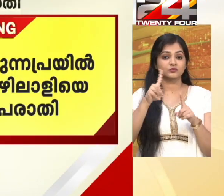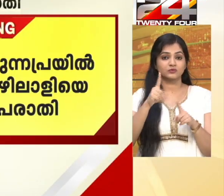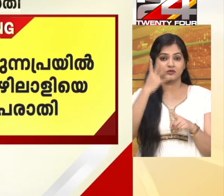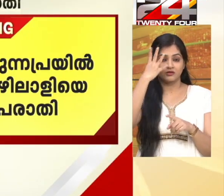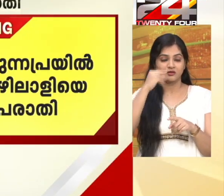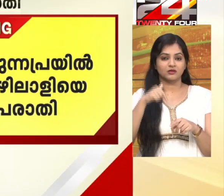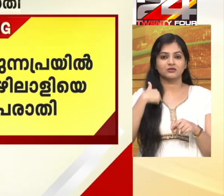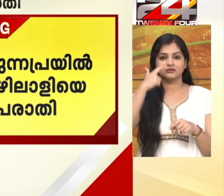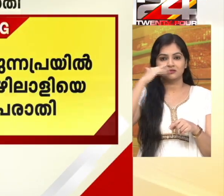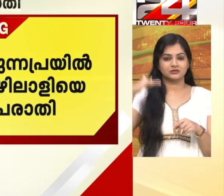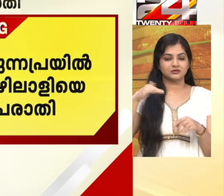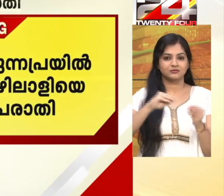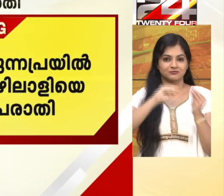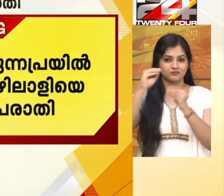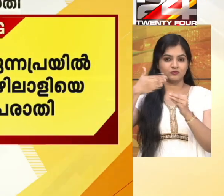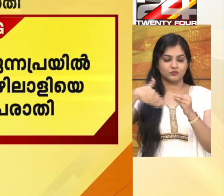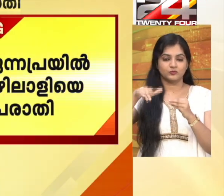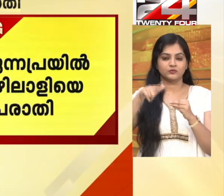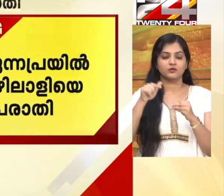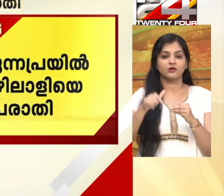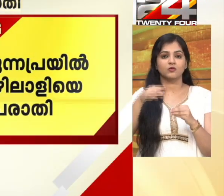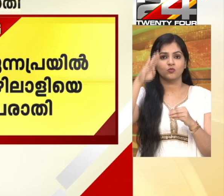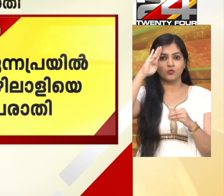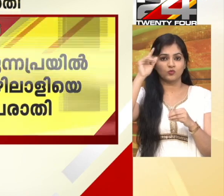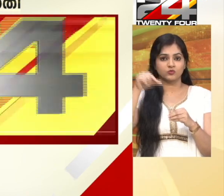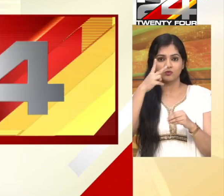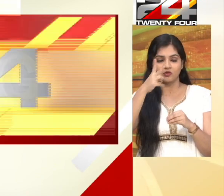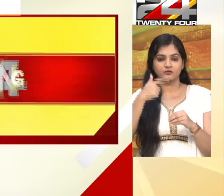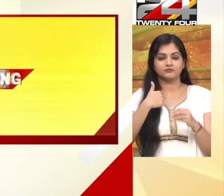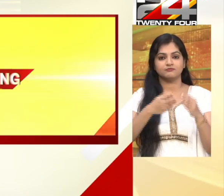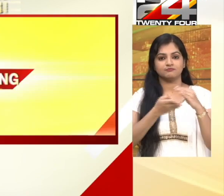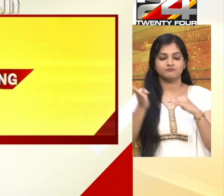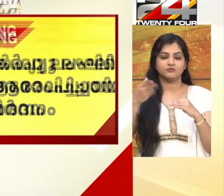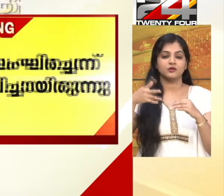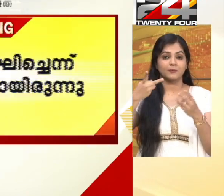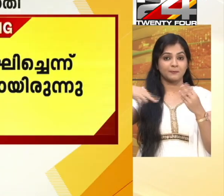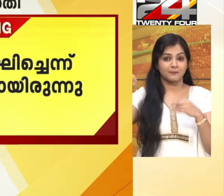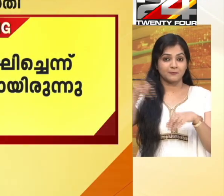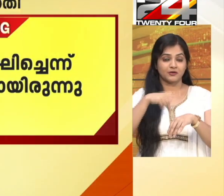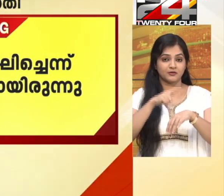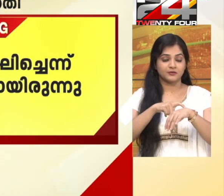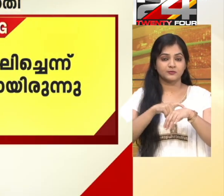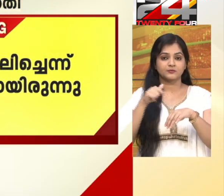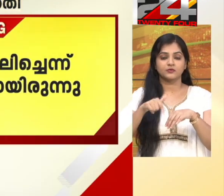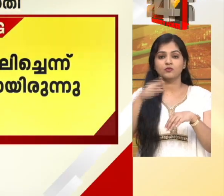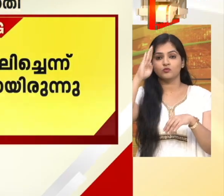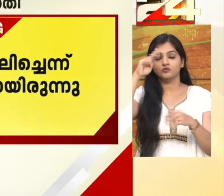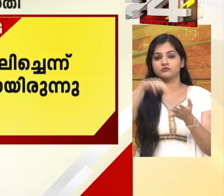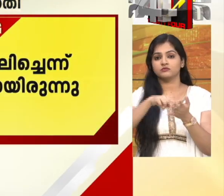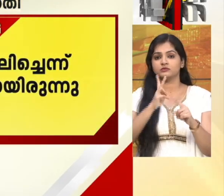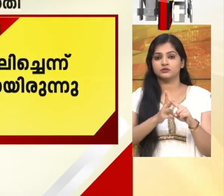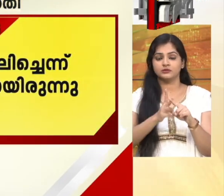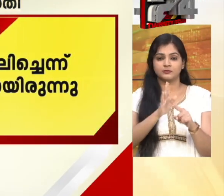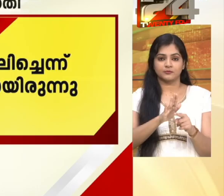പെങ്ങളെ ഒന്ന് ആക്കാൻ വേണ്ടി പോയതാ ആക്കാൻ വേണ്ടി പോയപ്പോഴത്തേക്കും അവിടെ പോലീസ് നിൽക്കുന്നുണ്ട് കിഴക്കൻ വഴിയാണ് പോയത് ആക്കിയിട്ട് തിരിച്ചു വരുമ്പോഴത്തേക്കും അവരവിടെ തന്നെ ഉണ്ട് നിൽക്കുന്നിടത്ത്